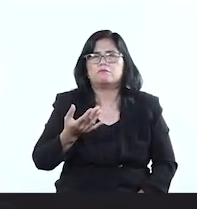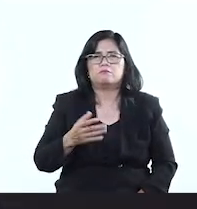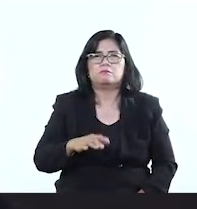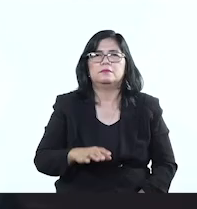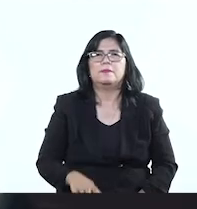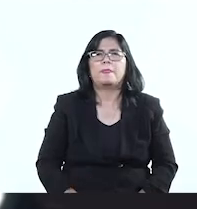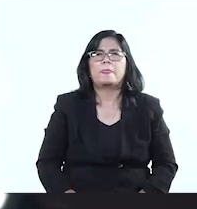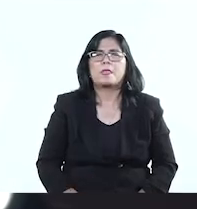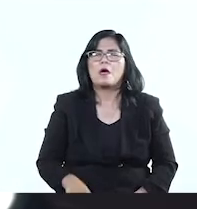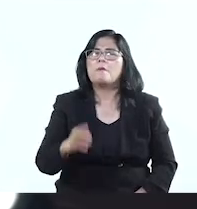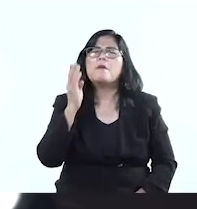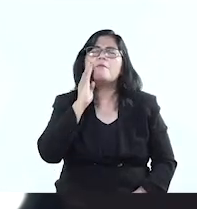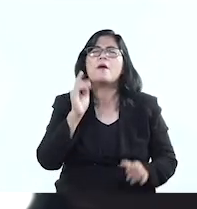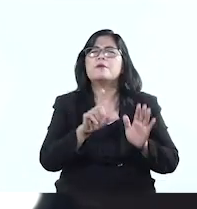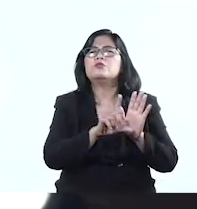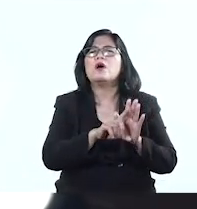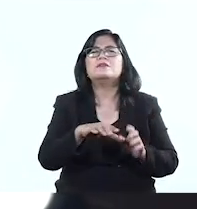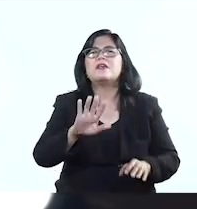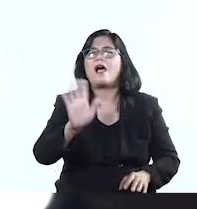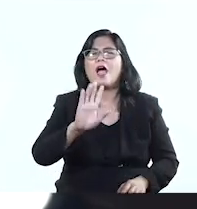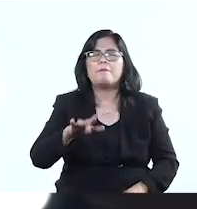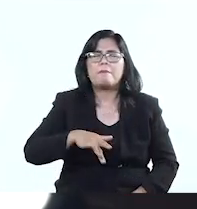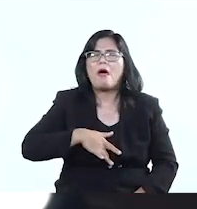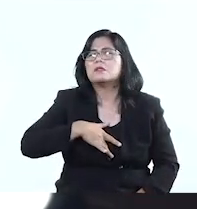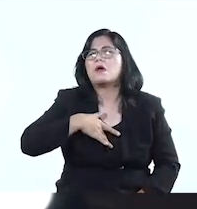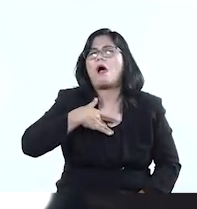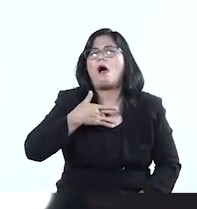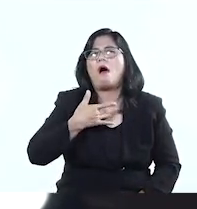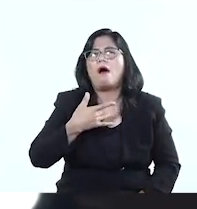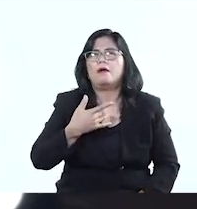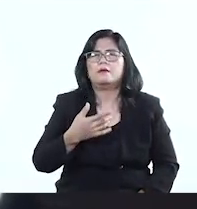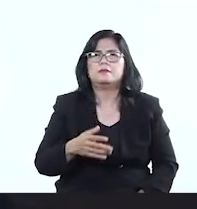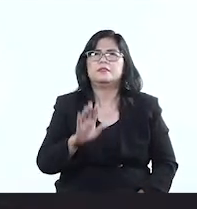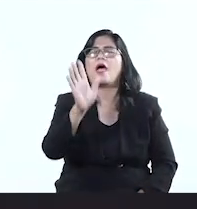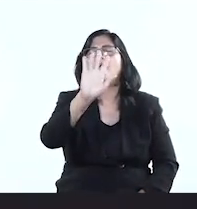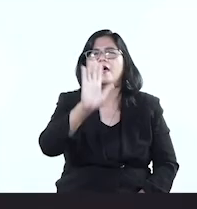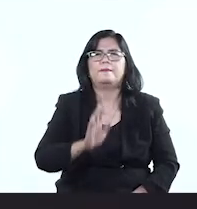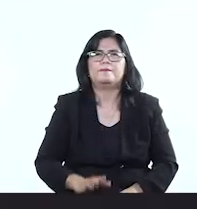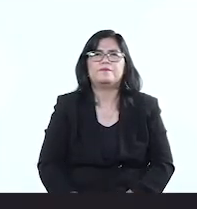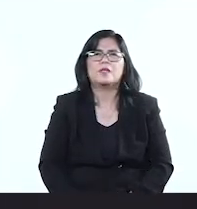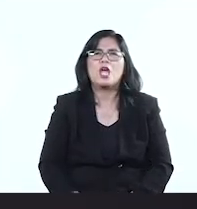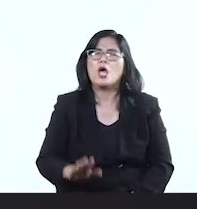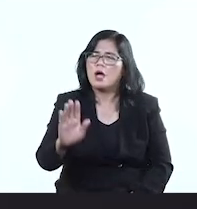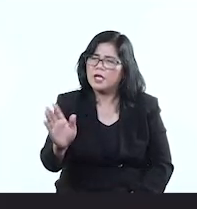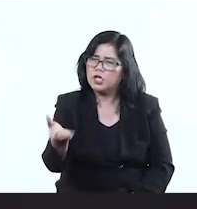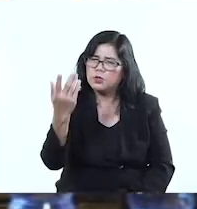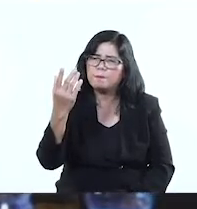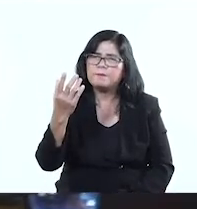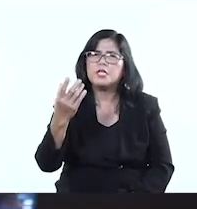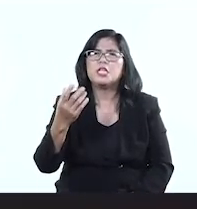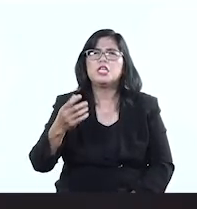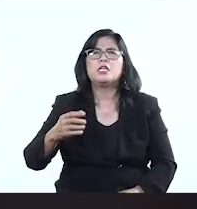aku terlalu baperan anak-anak bantui kau selalu baperan lagi staff